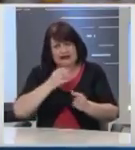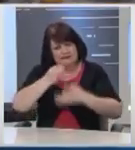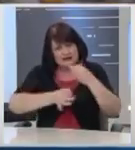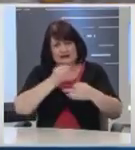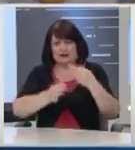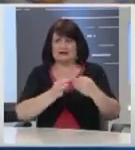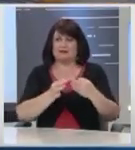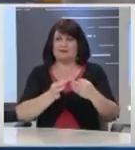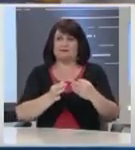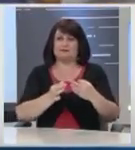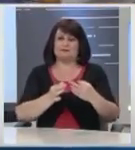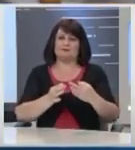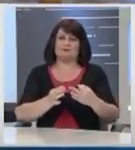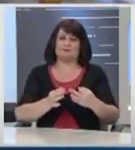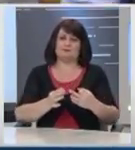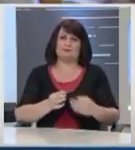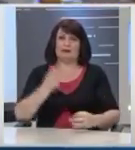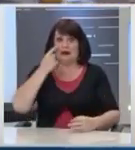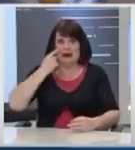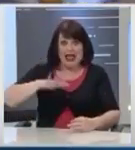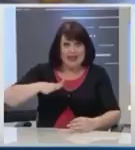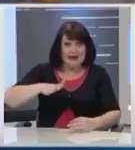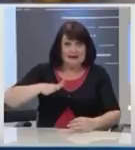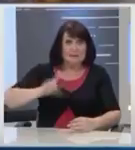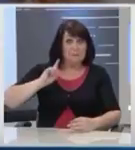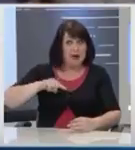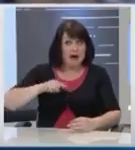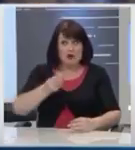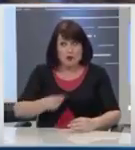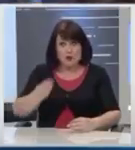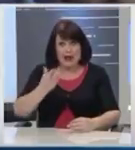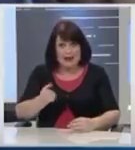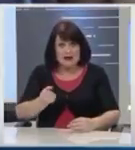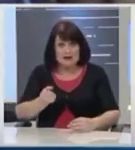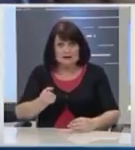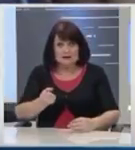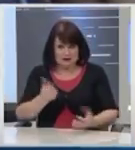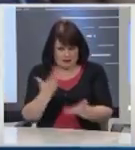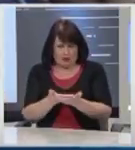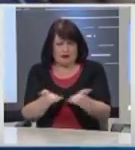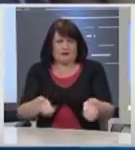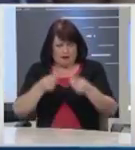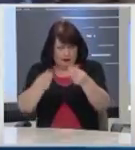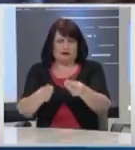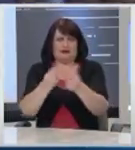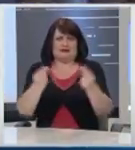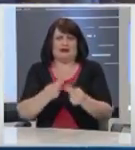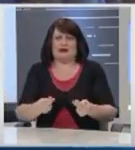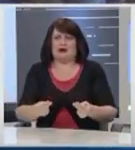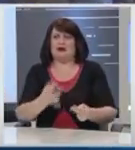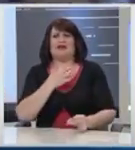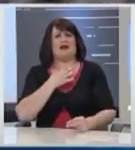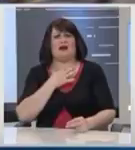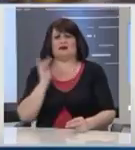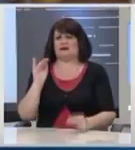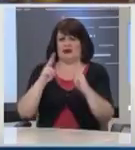Εάν έχετε οποιαδήποτε ένδειξη ότι έκανε κάτι παραπάνω από αυτό, είδω η Ρόδος, είδω και το πείδημα, δεν χρειάζεται να ζητάτε